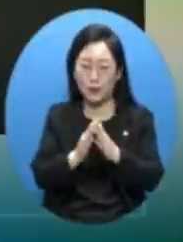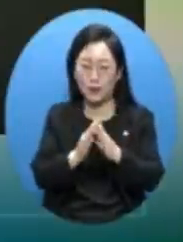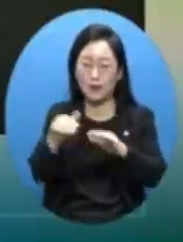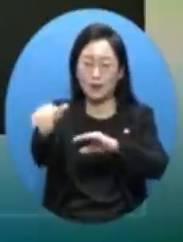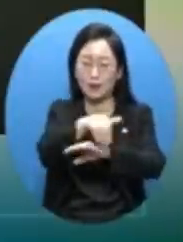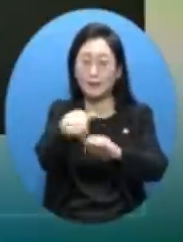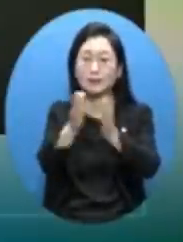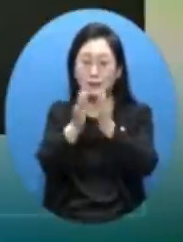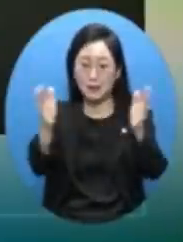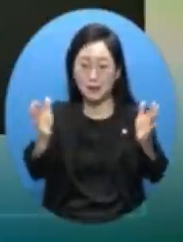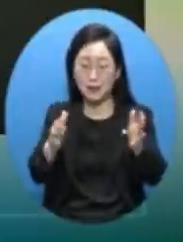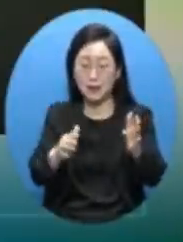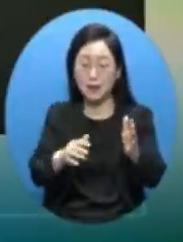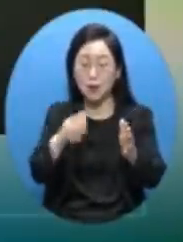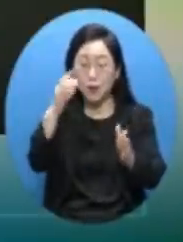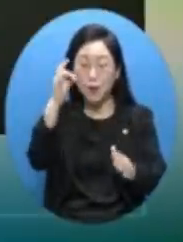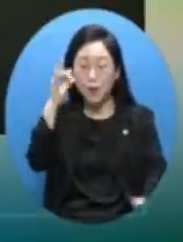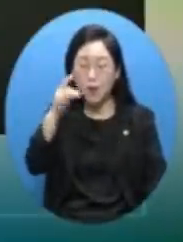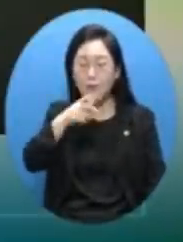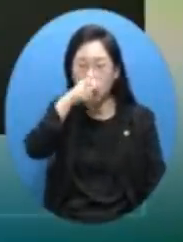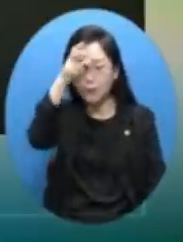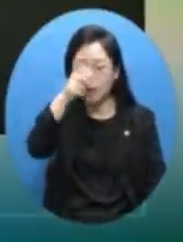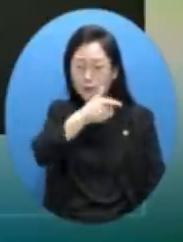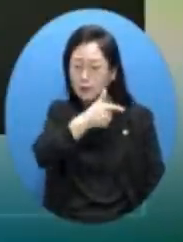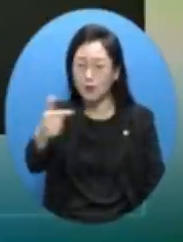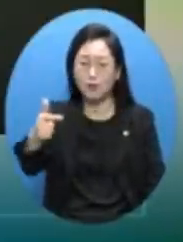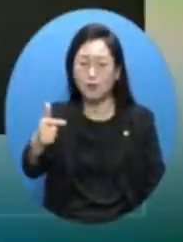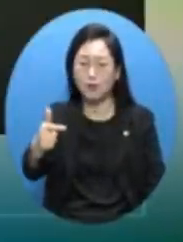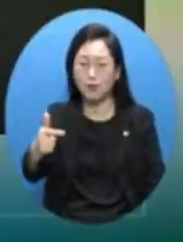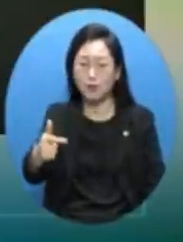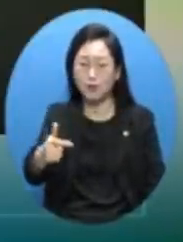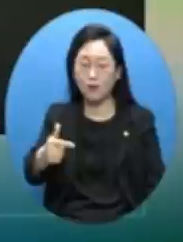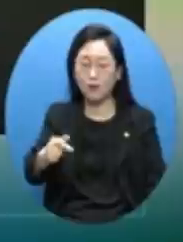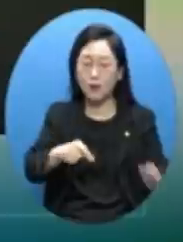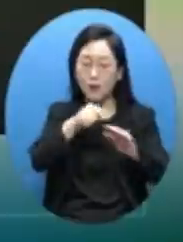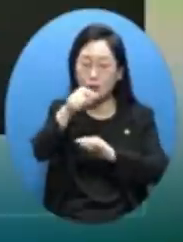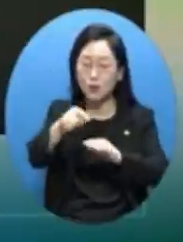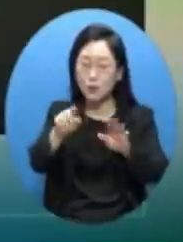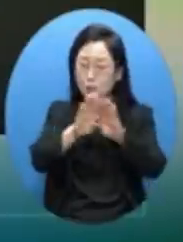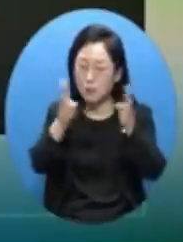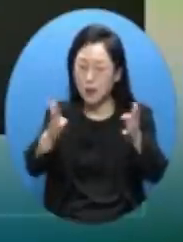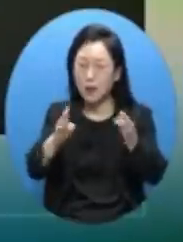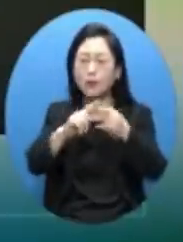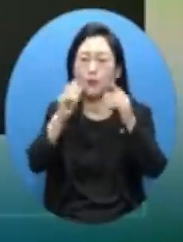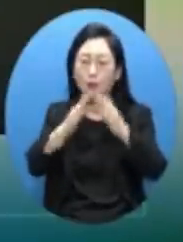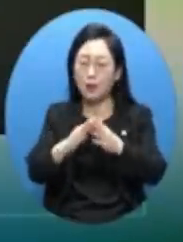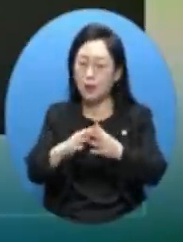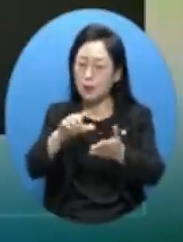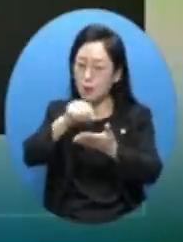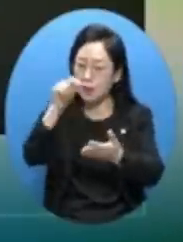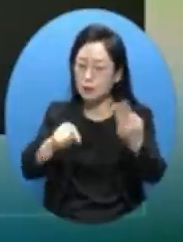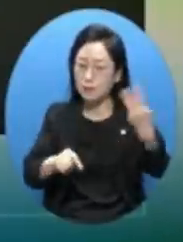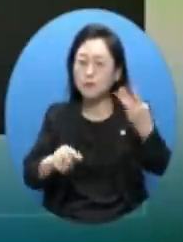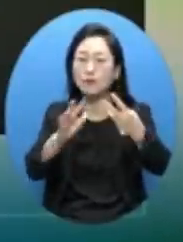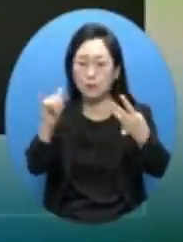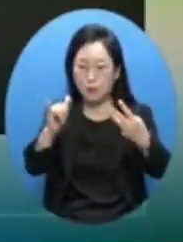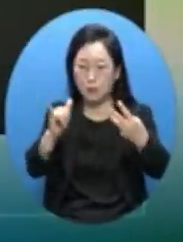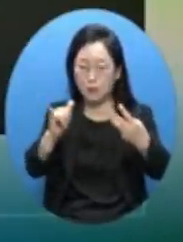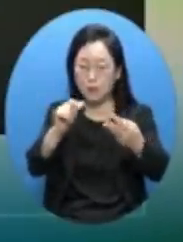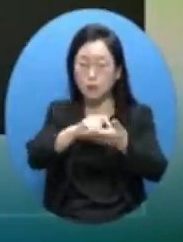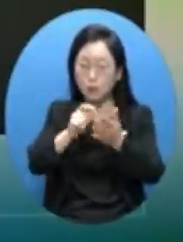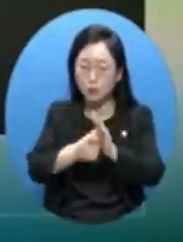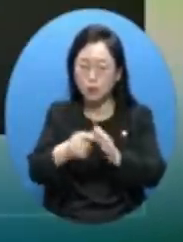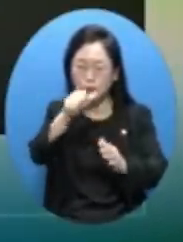시작하셨습니다. 원래 평양에서 제일 큰 서문밖에 그때 한 3천 명이나 되는 교회를 가진 큰